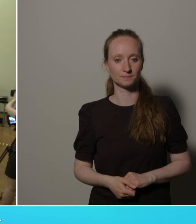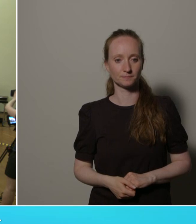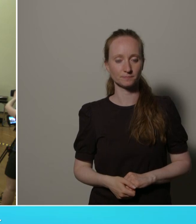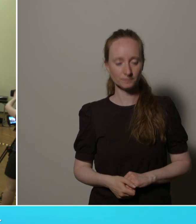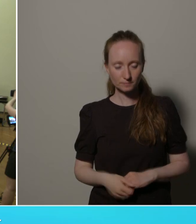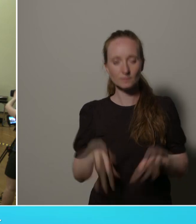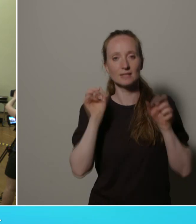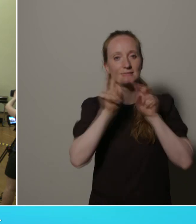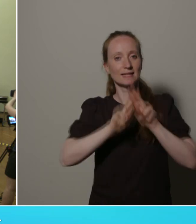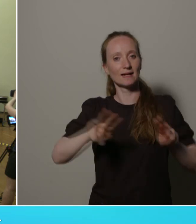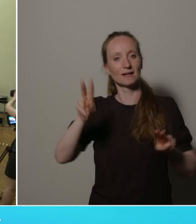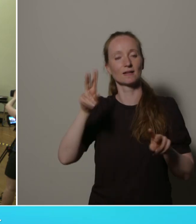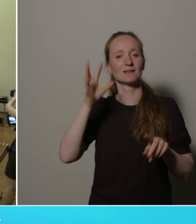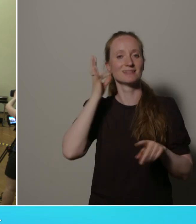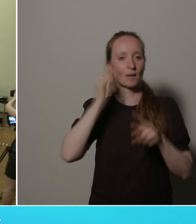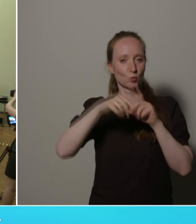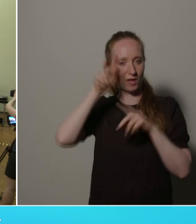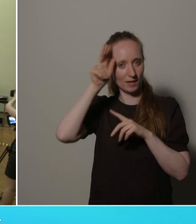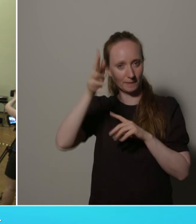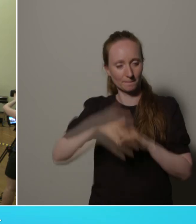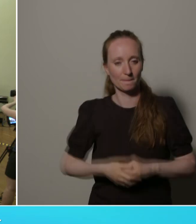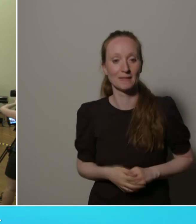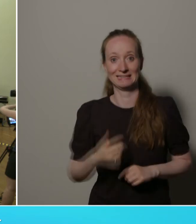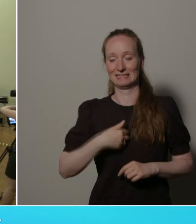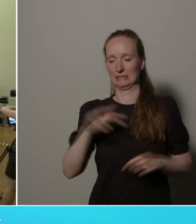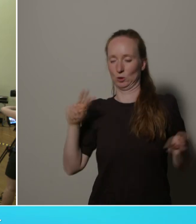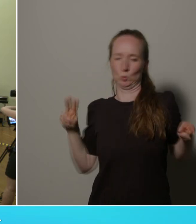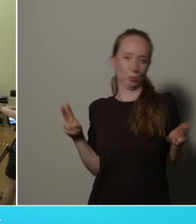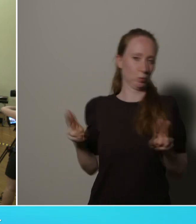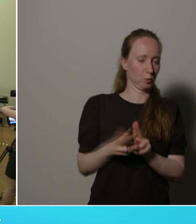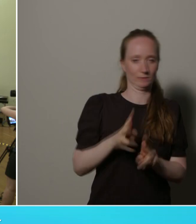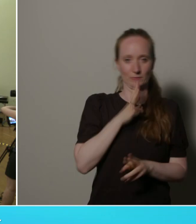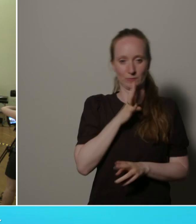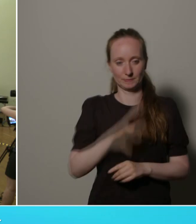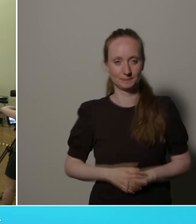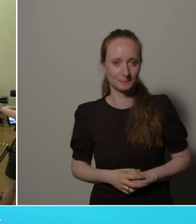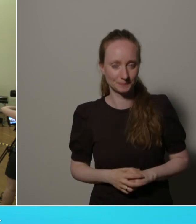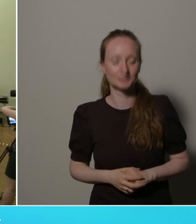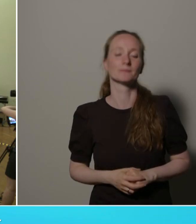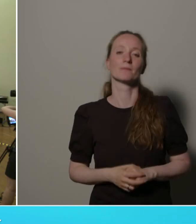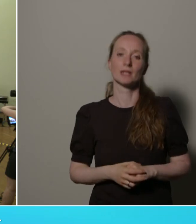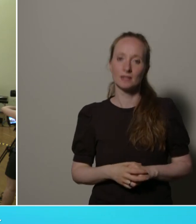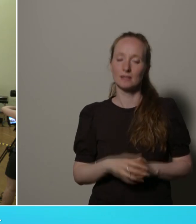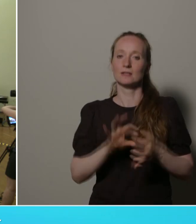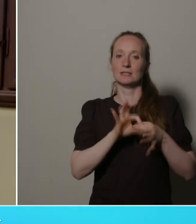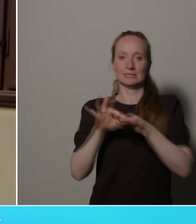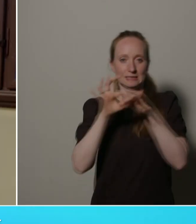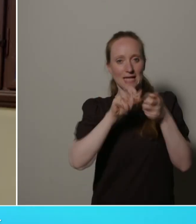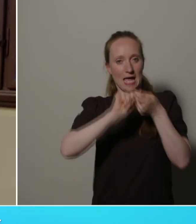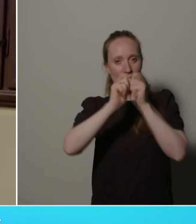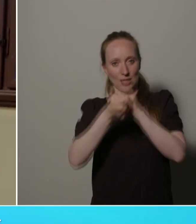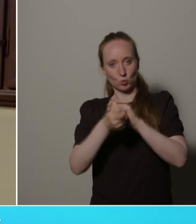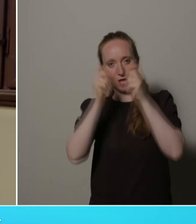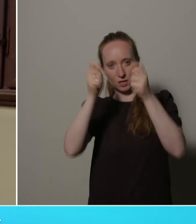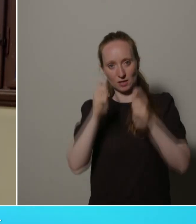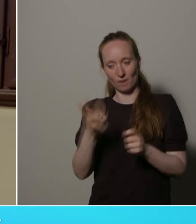Ja, sehr geehrte Damen und Herren, ich mache es ein bisschen kürzer. Es geht um den Änderungsantrag der